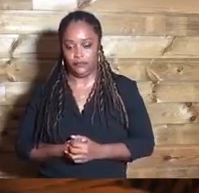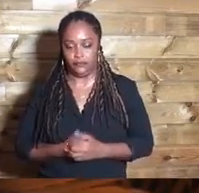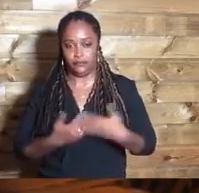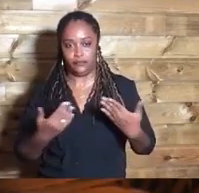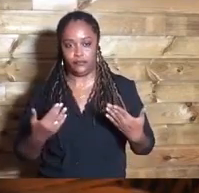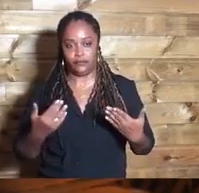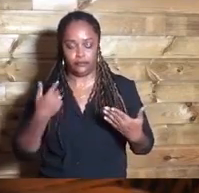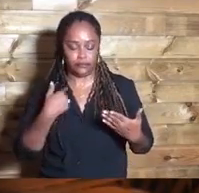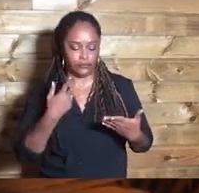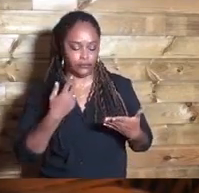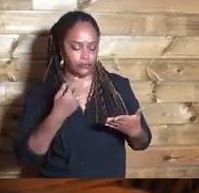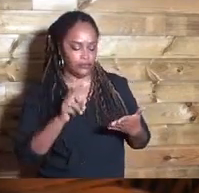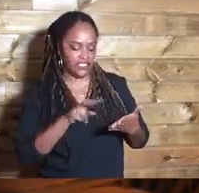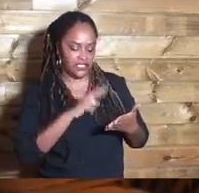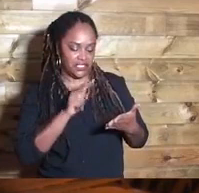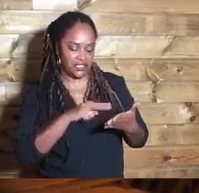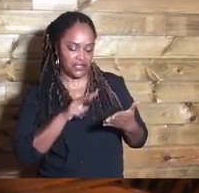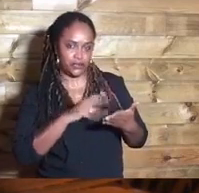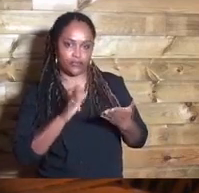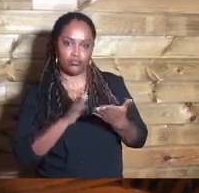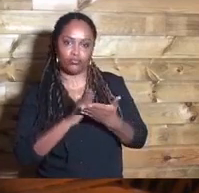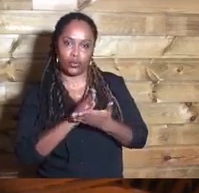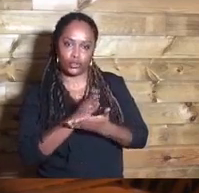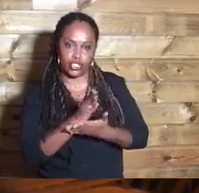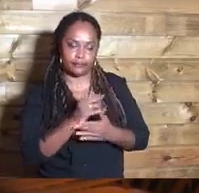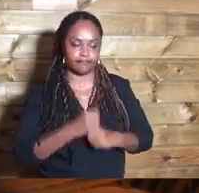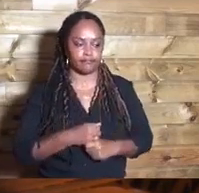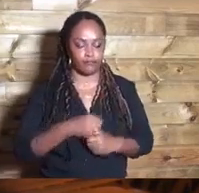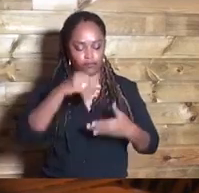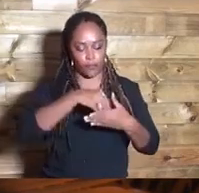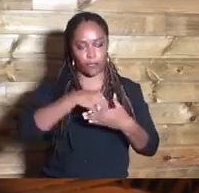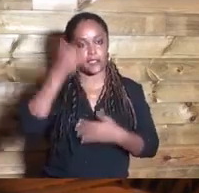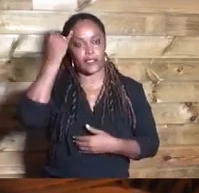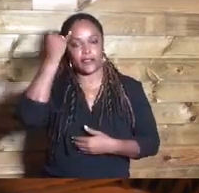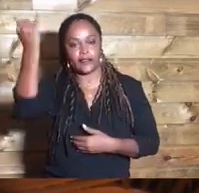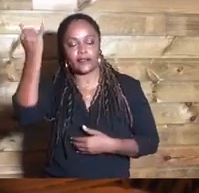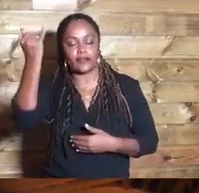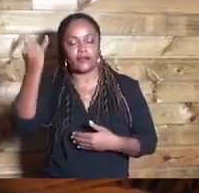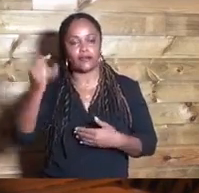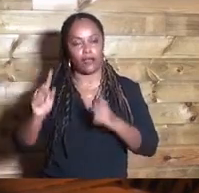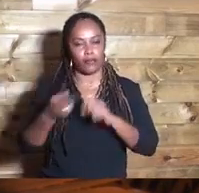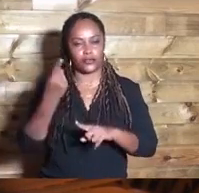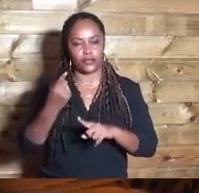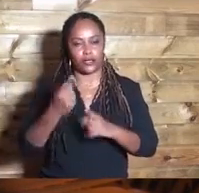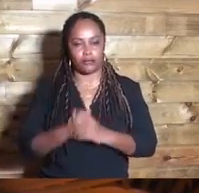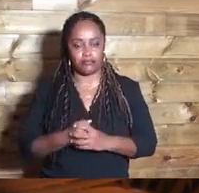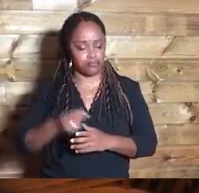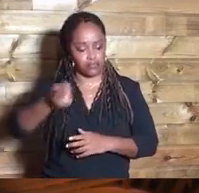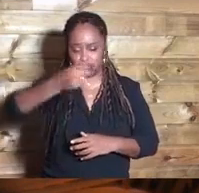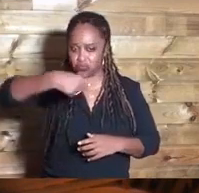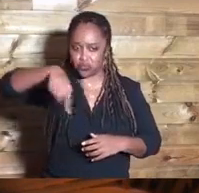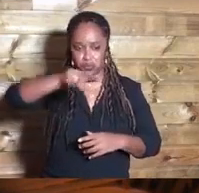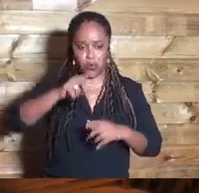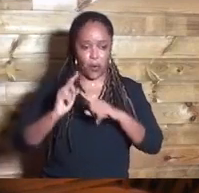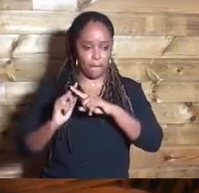en lit, projet là, en tout cas, les idées fortes, c'est des idées que tout le monde peut partager.